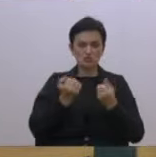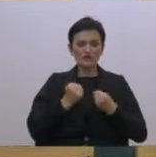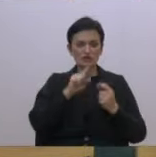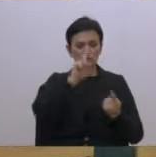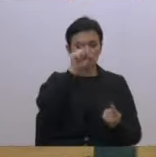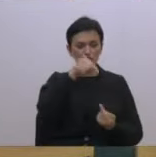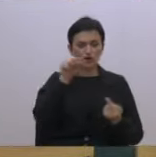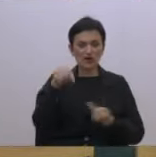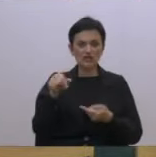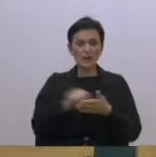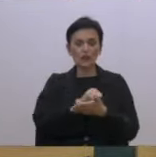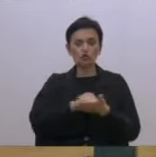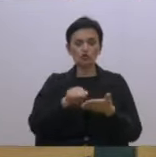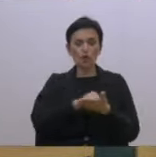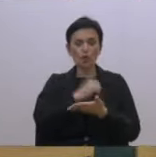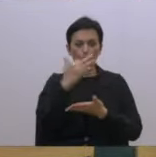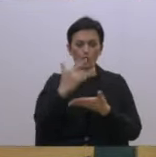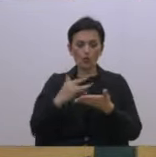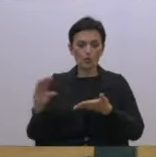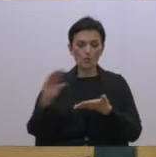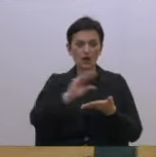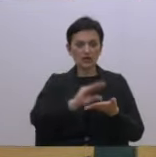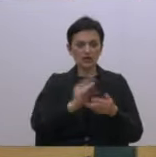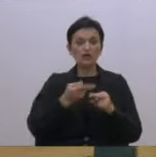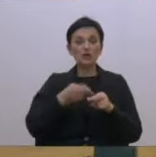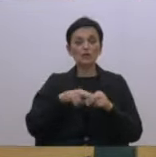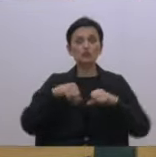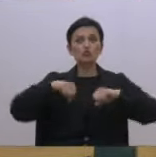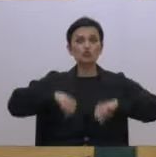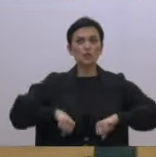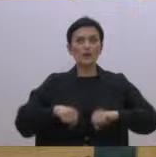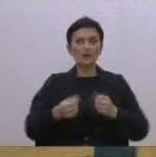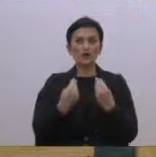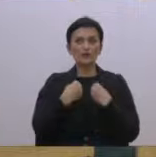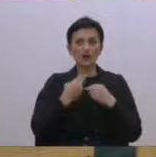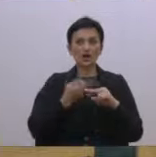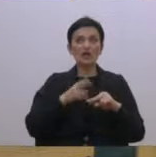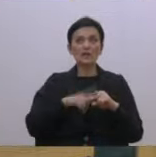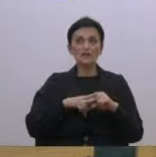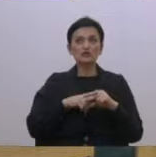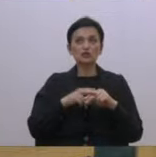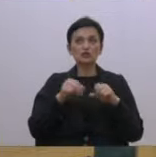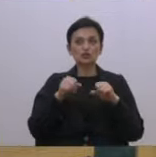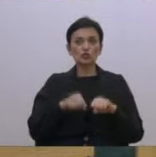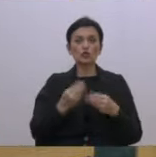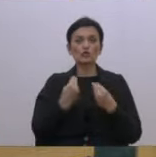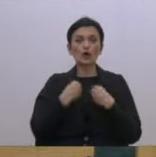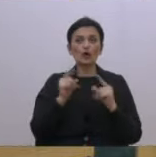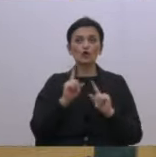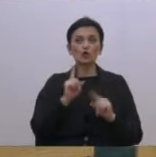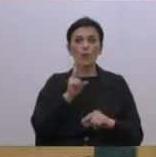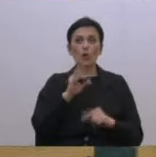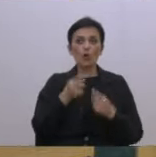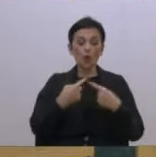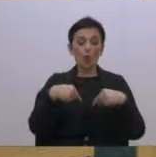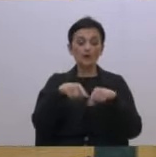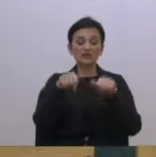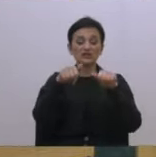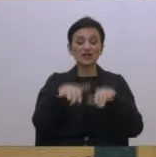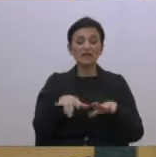შესაბამისი დოკუმენტაცია, რაც გვაძლევს იმის უფლებას და იმის ნებას, რომ კომიტეტის დასკვნა